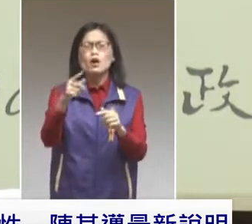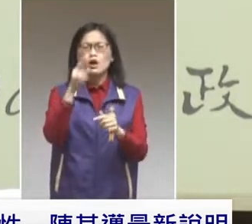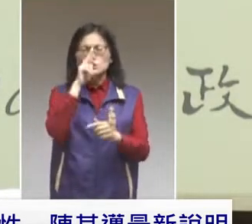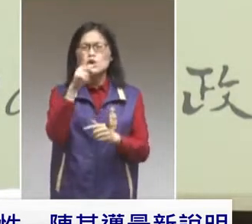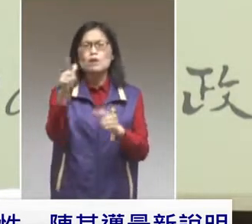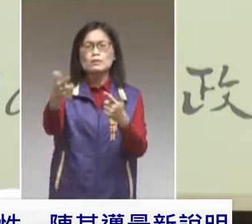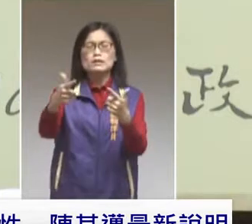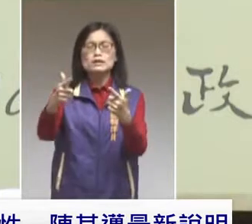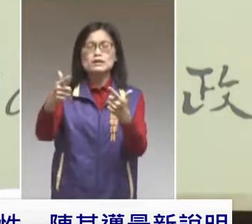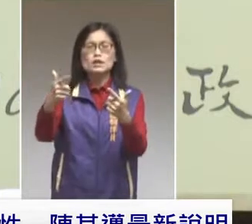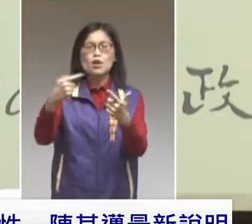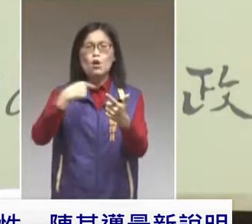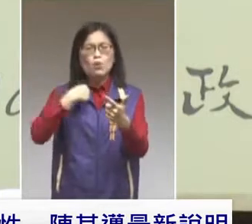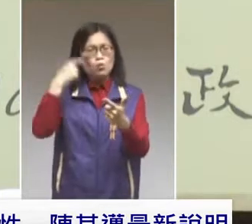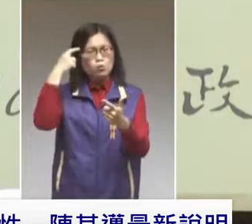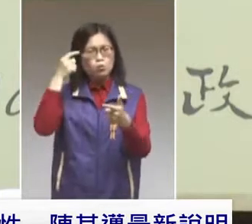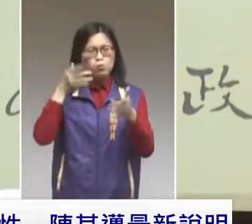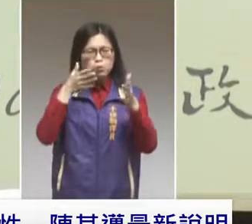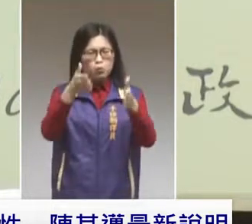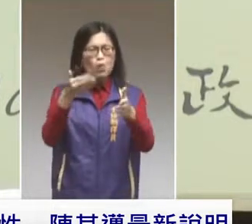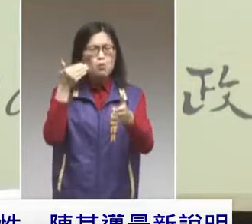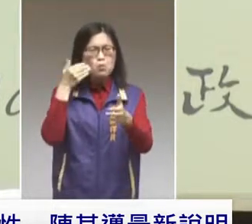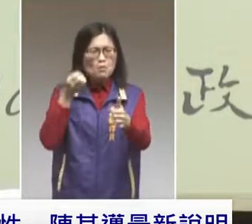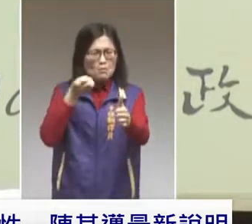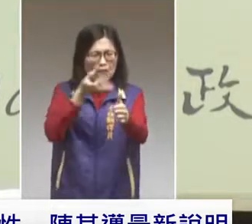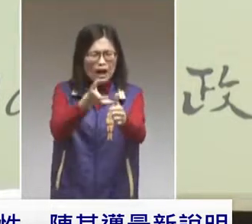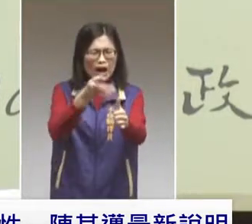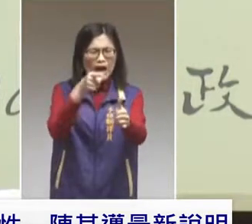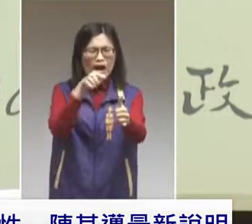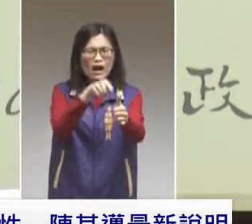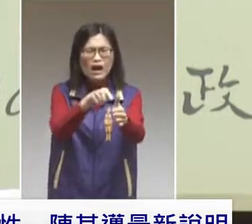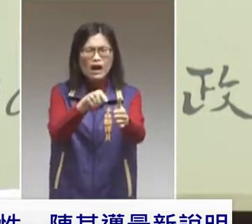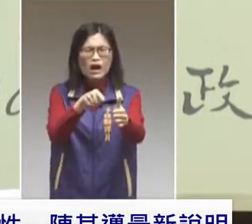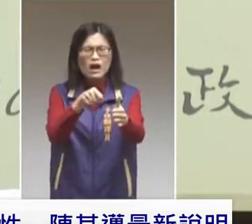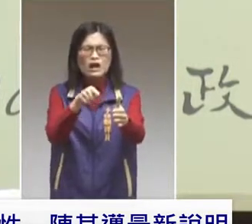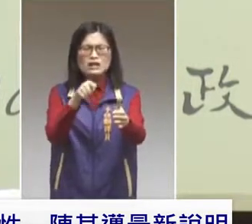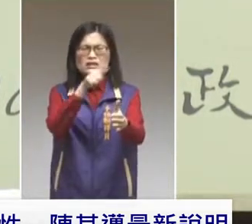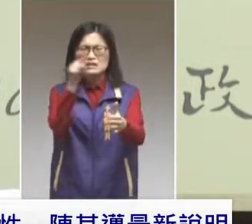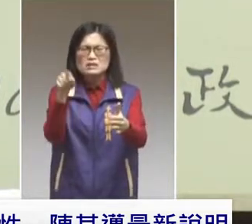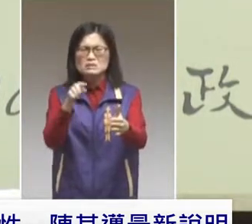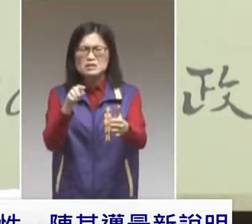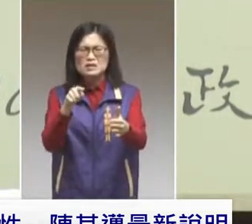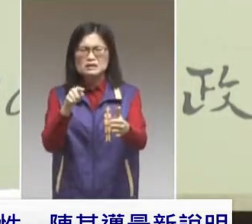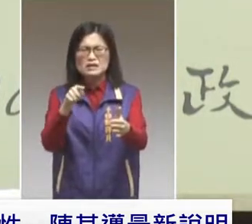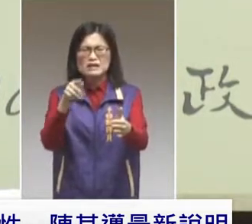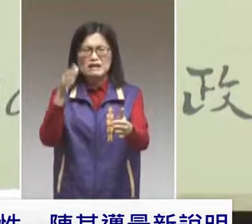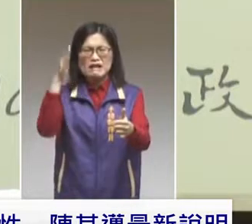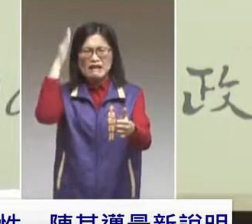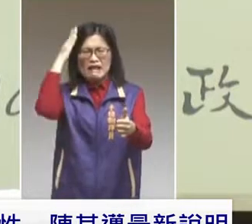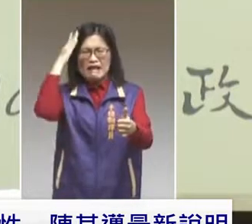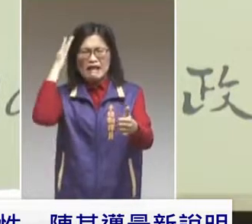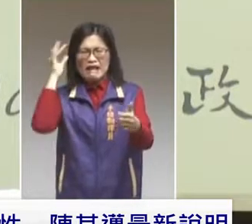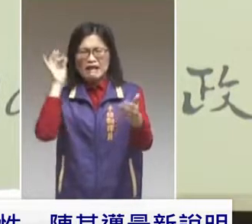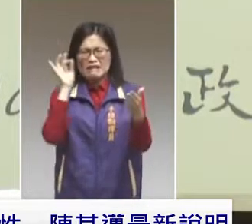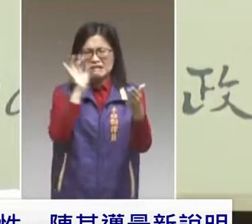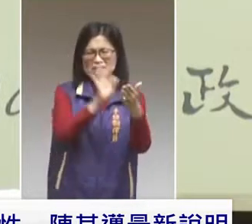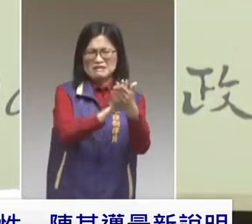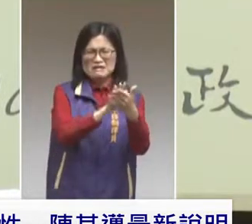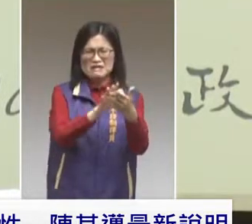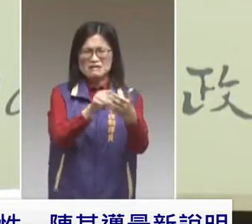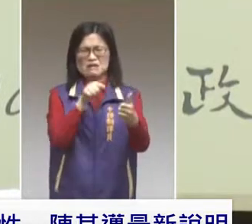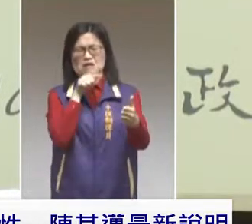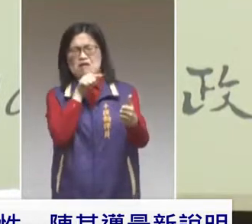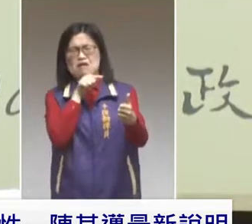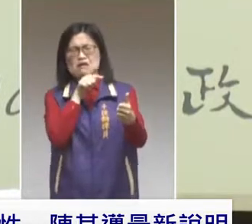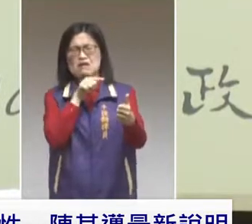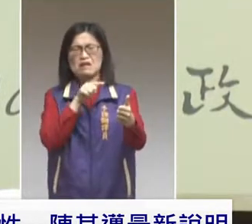何人的错误啊，所以我们不希望说对于染疫的人员或者是接触者有标签化啊，